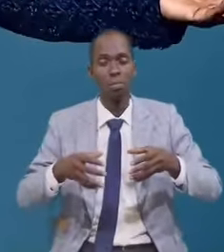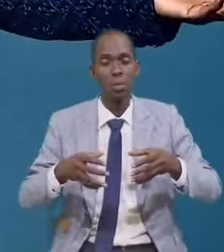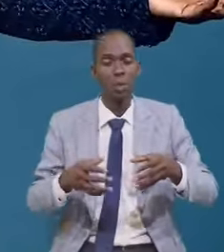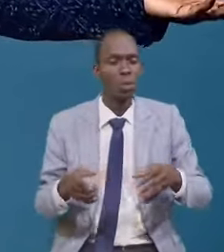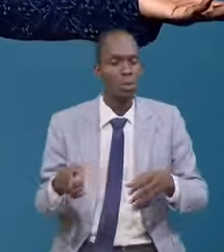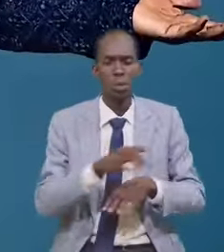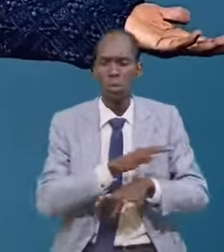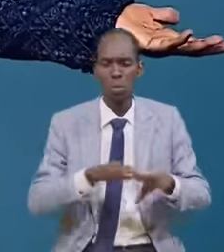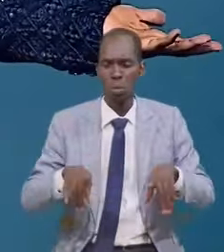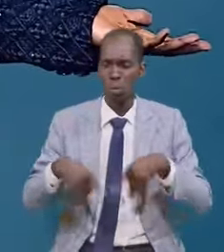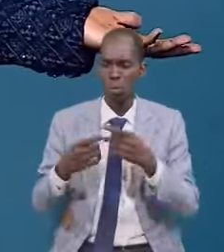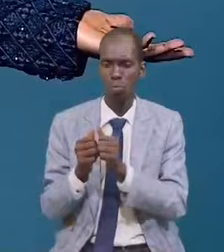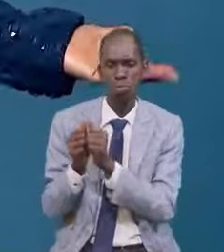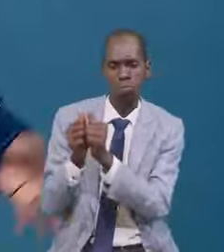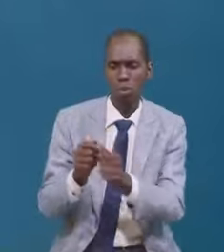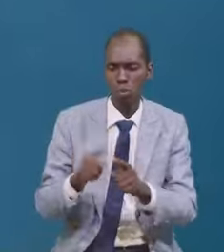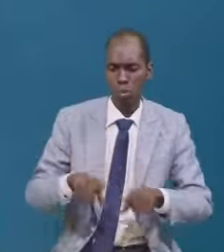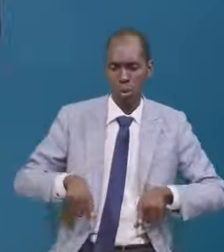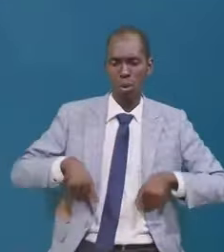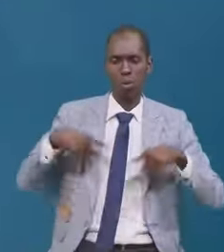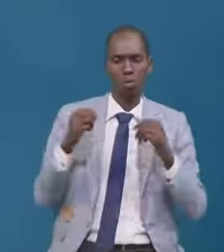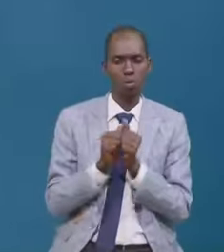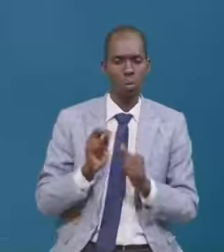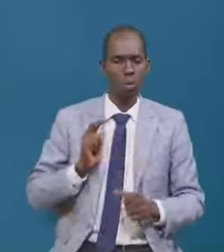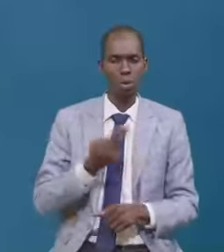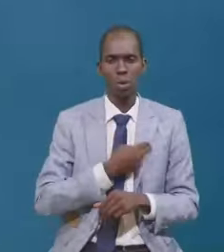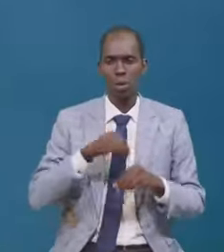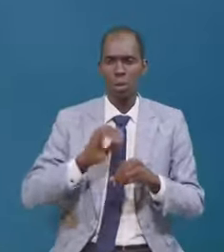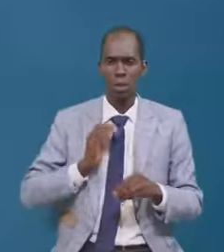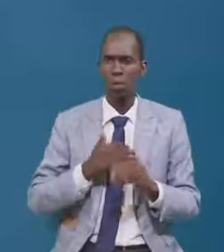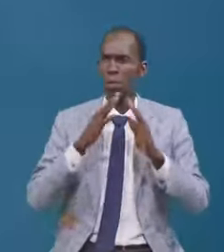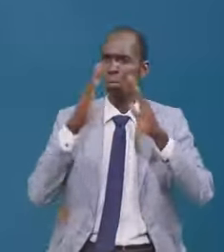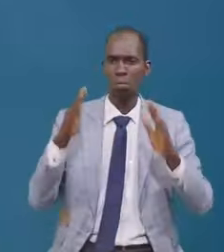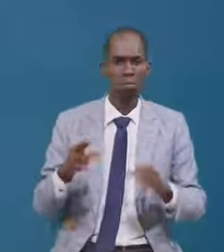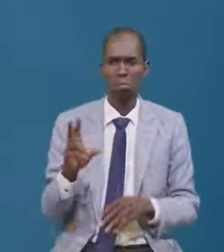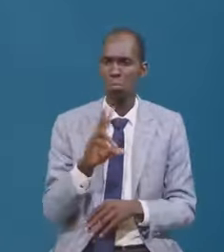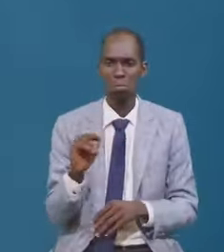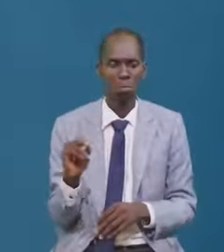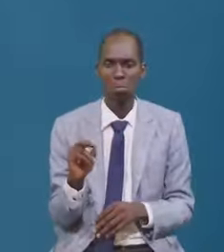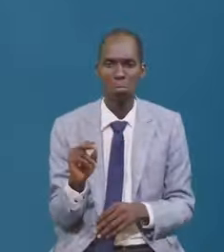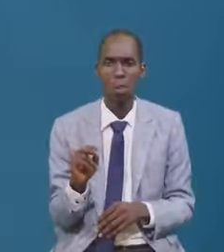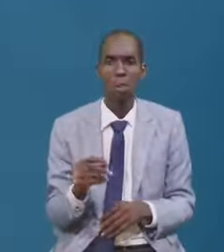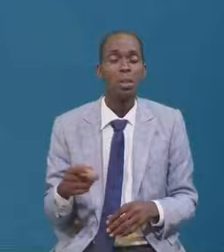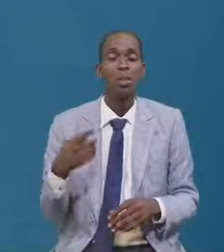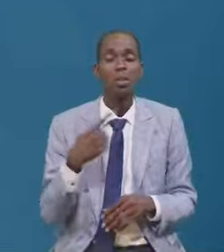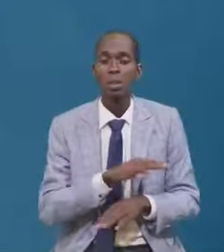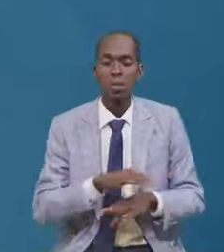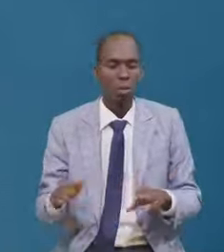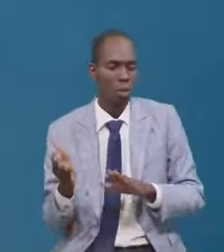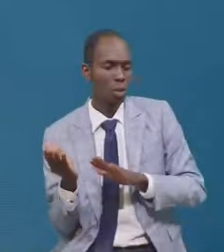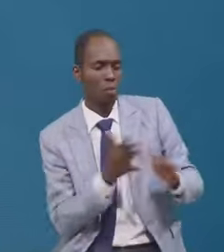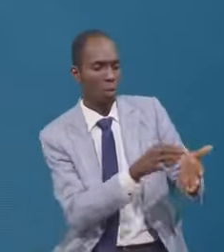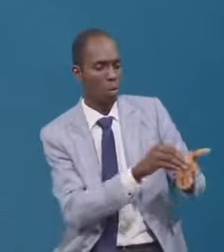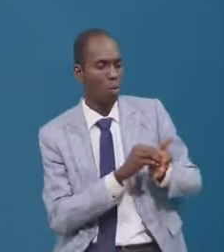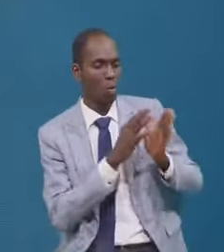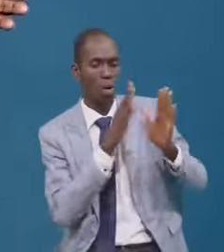to live with us in our houses, aithe varu mana intlo manato undaru, they don't stay away from their own house and come to live